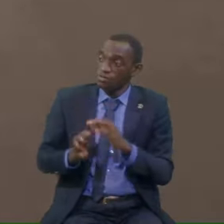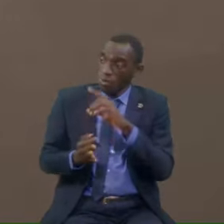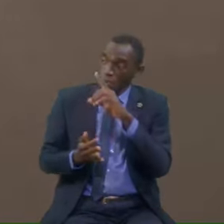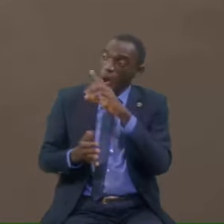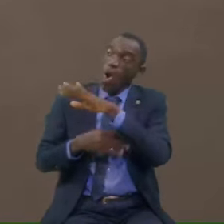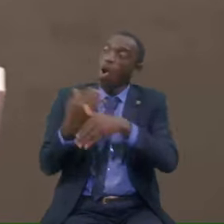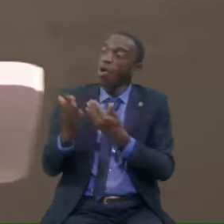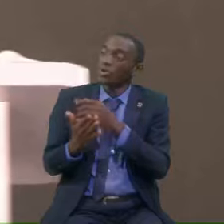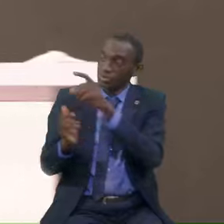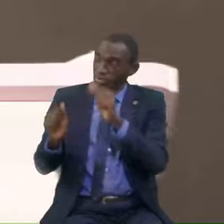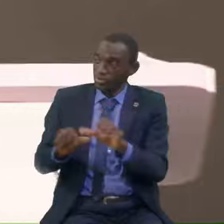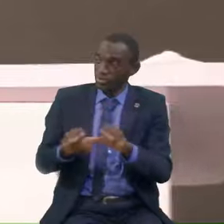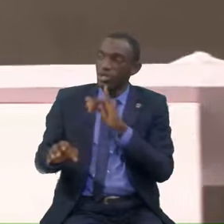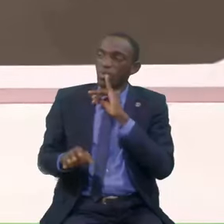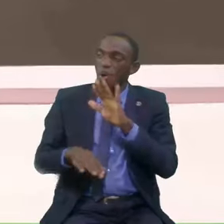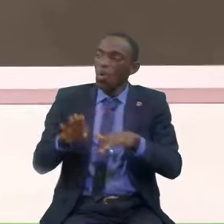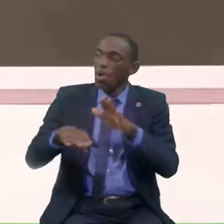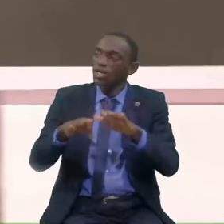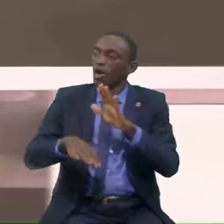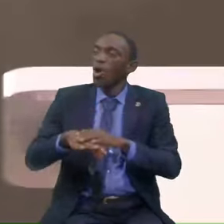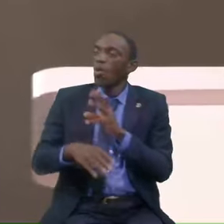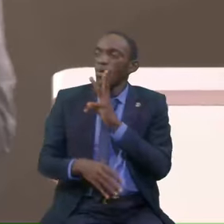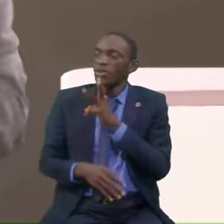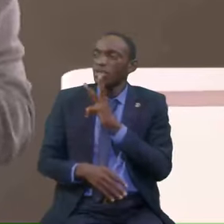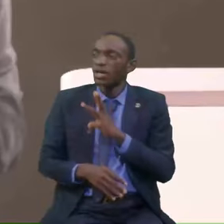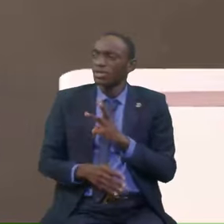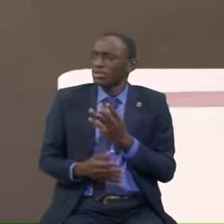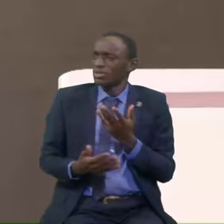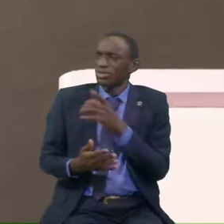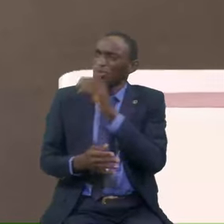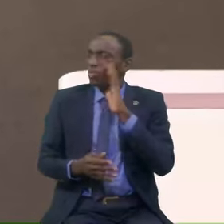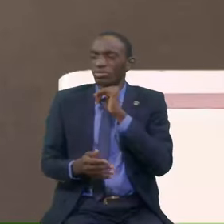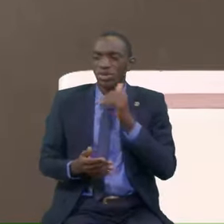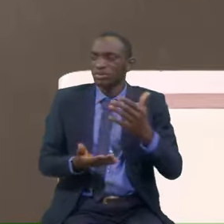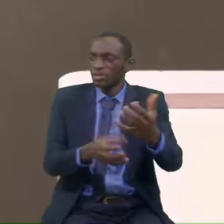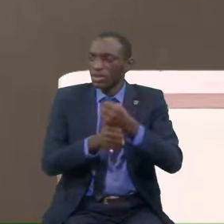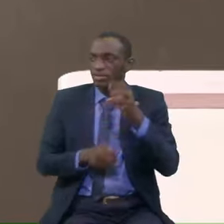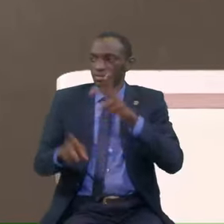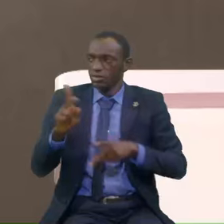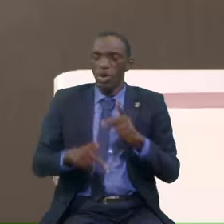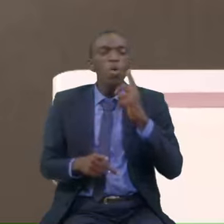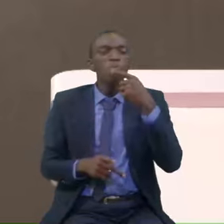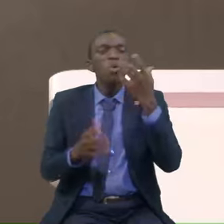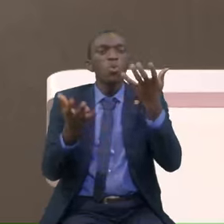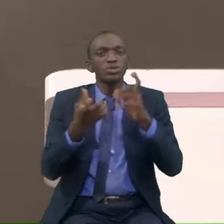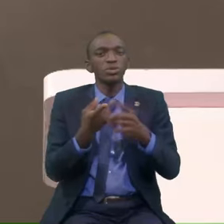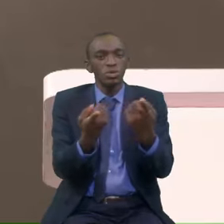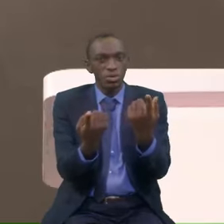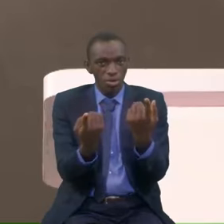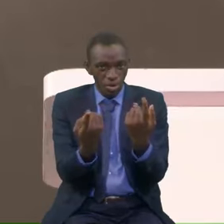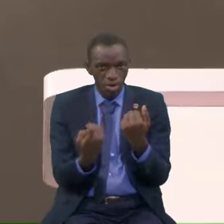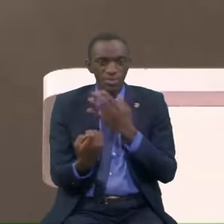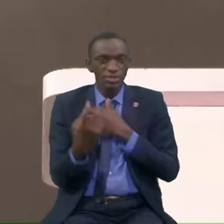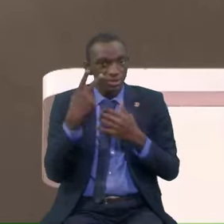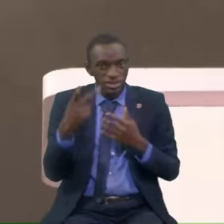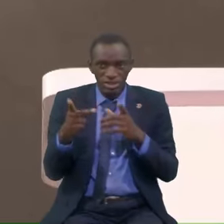littéralement, tu ne peux pas rassembler des foules. Qui veut venir voir une personne qui ne marche que sur l'eau, mais quand tu as